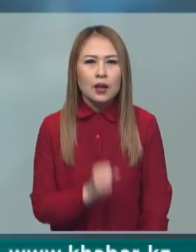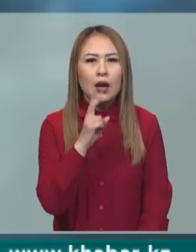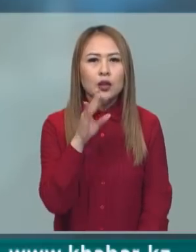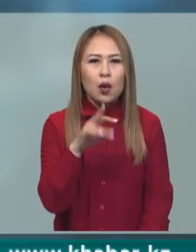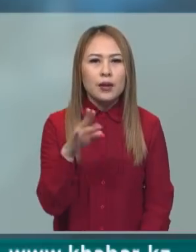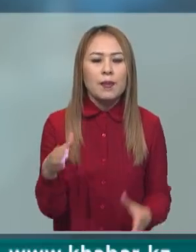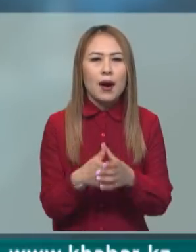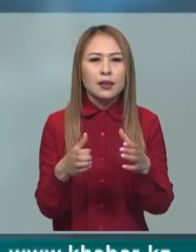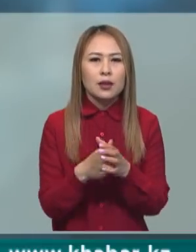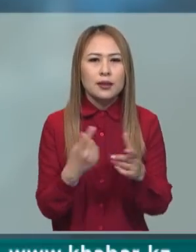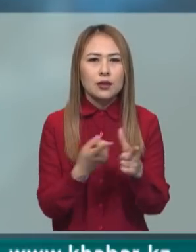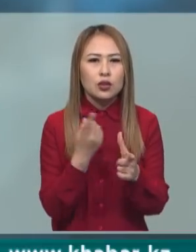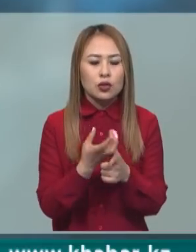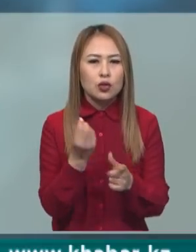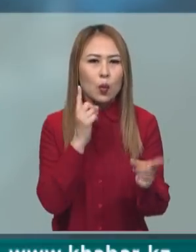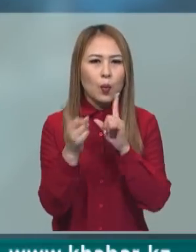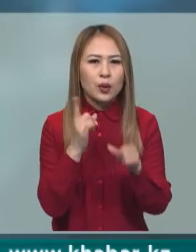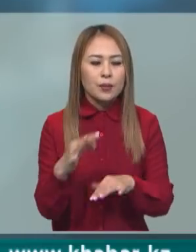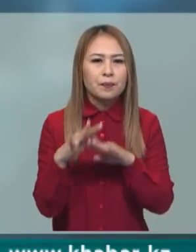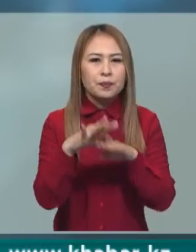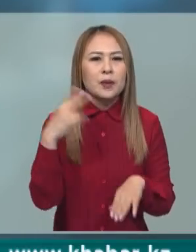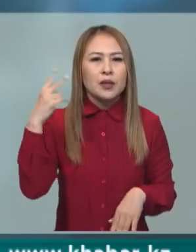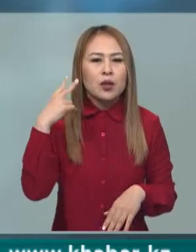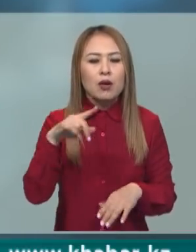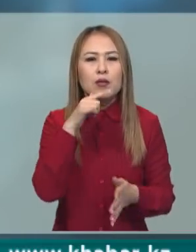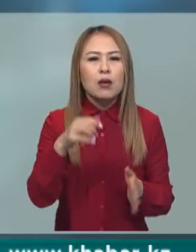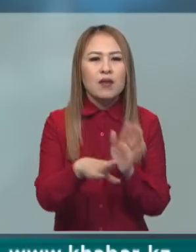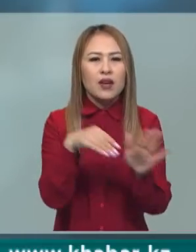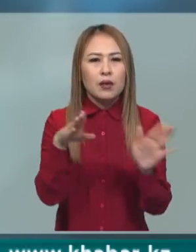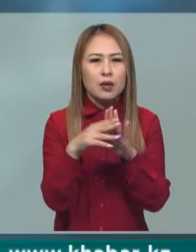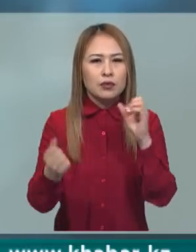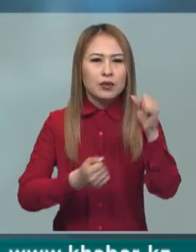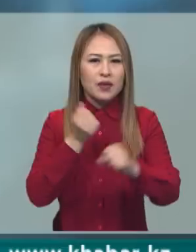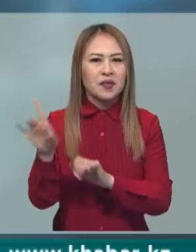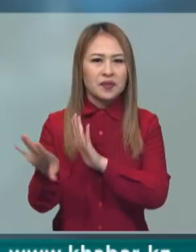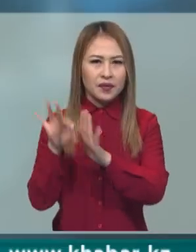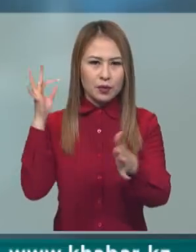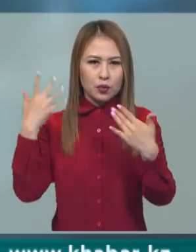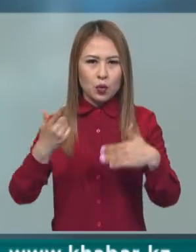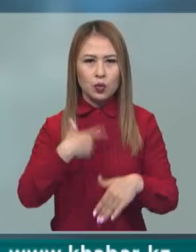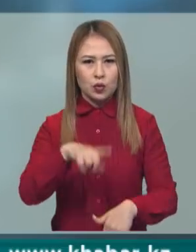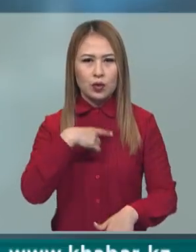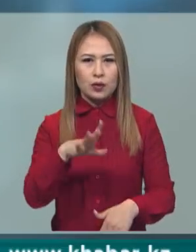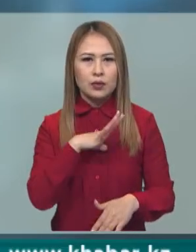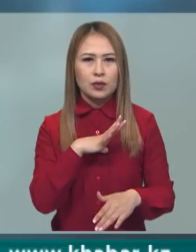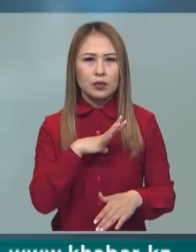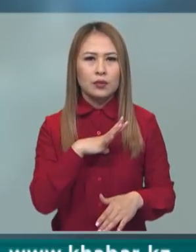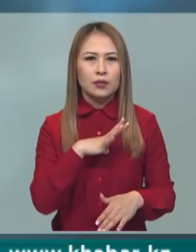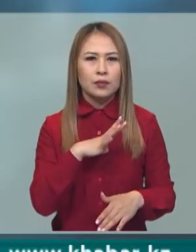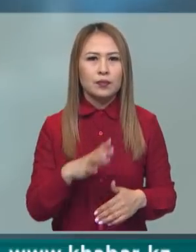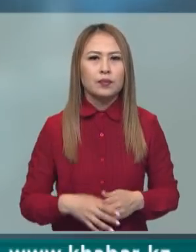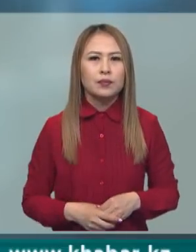Ақжол демократиялық партиясының кезектен тыс съезі өтіп, алдағы президент сайлауына ұсынылатын үміткерлер таңдалды. Партияда өз ісін